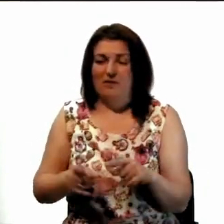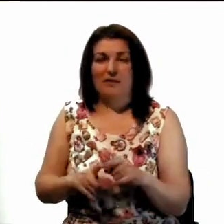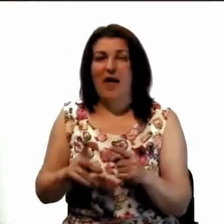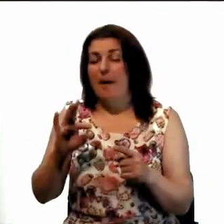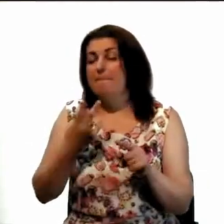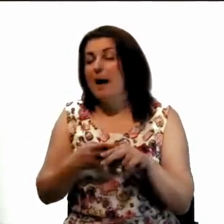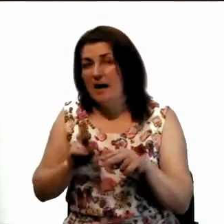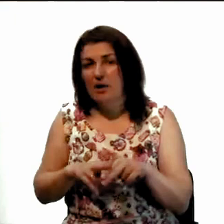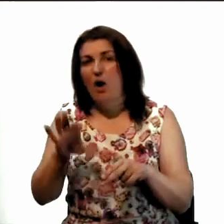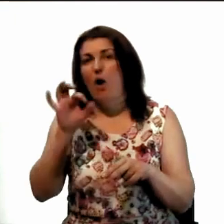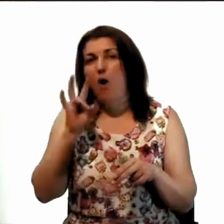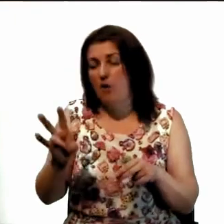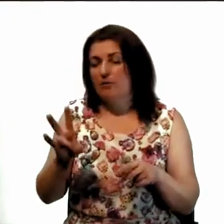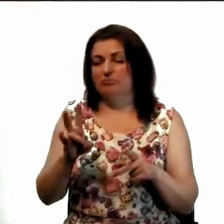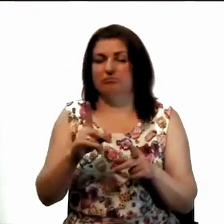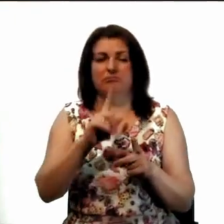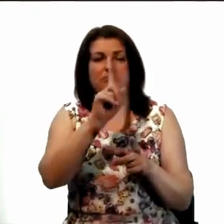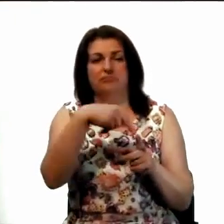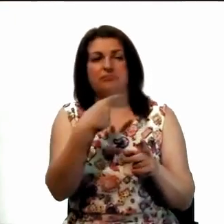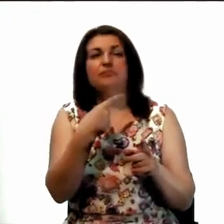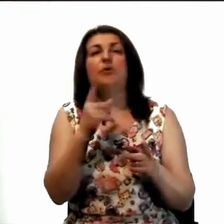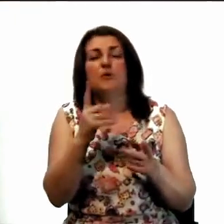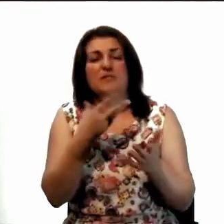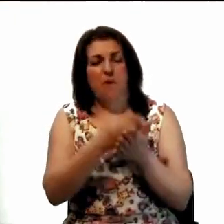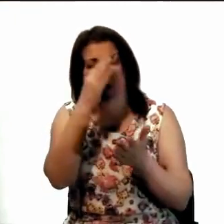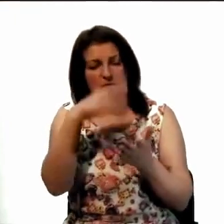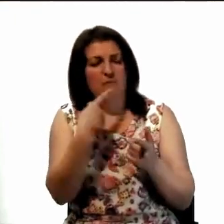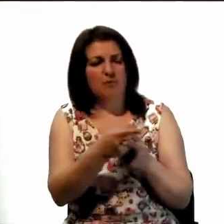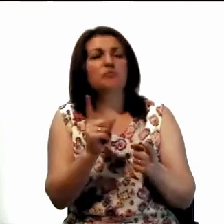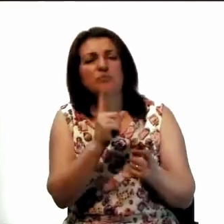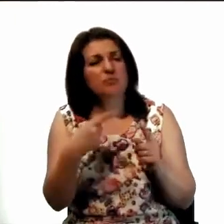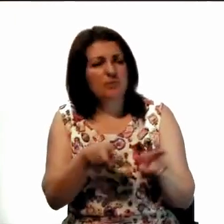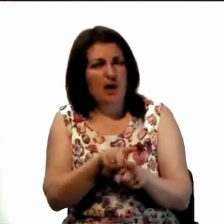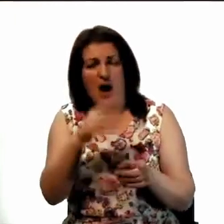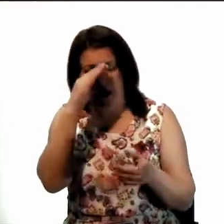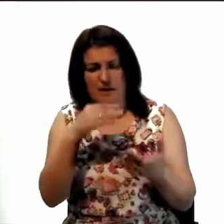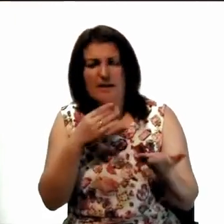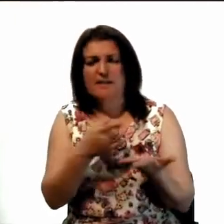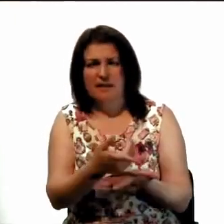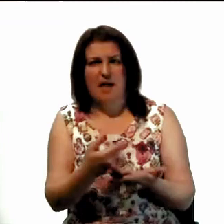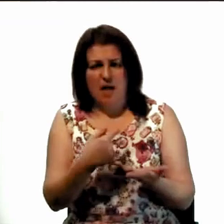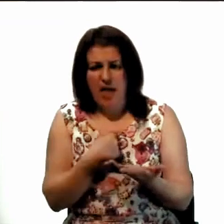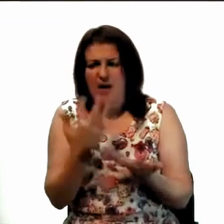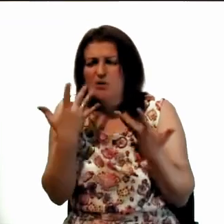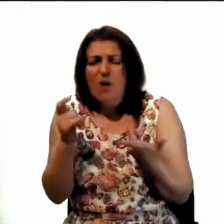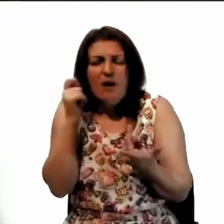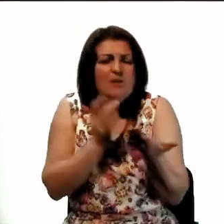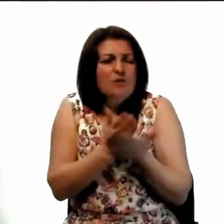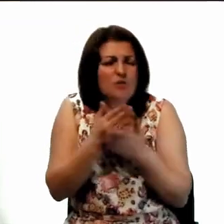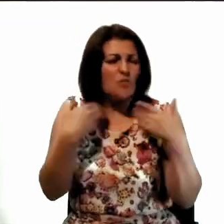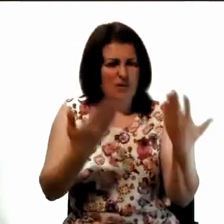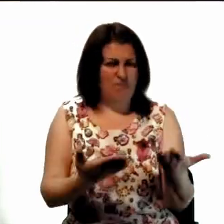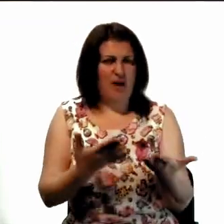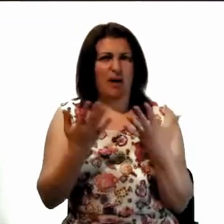И поэтому он предъявляет претензии своему отцу, что отец, ну, я столько лет служу